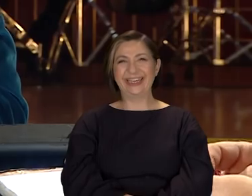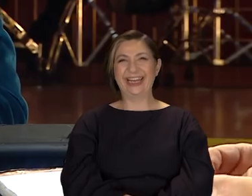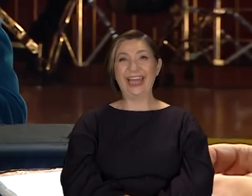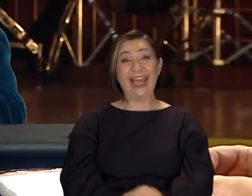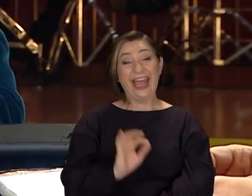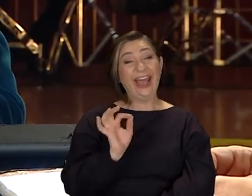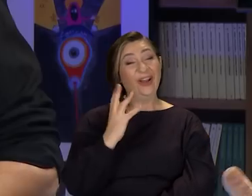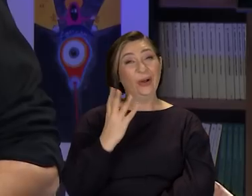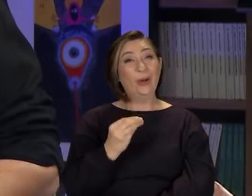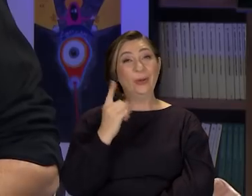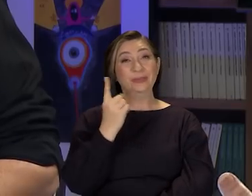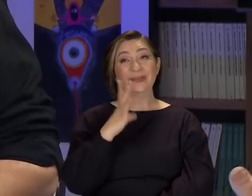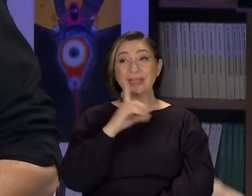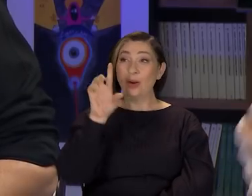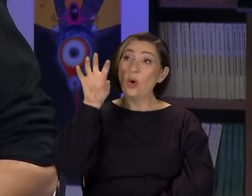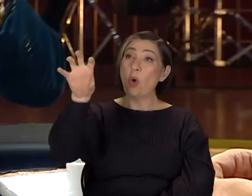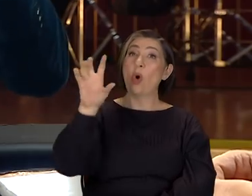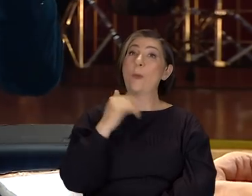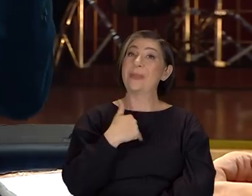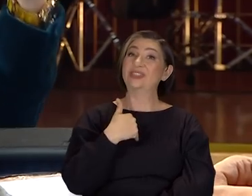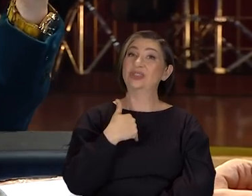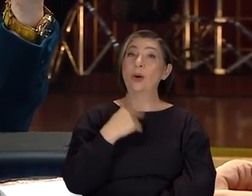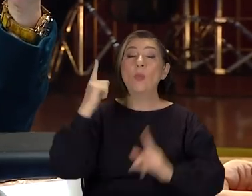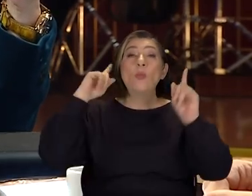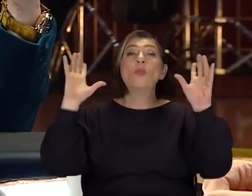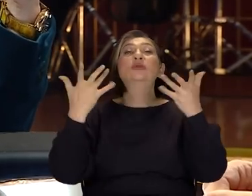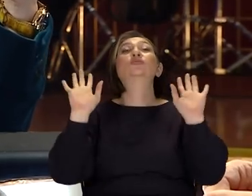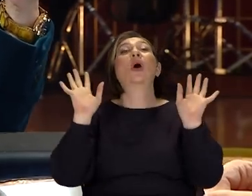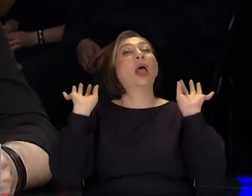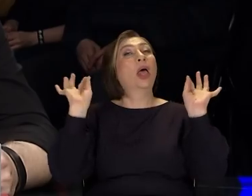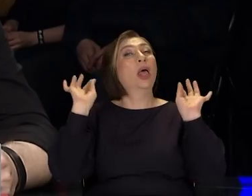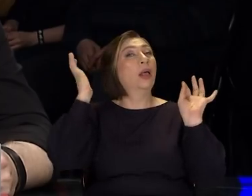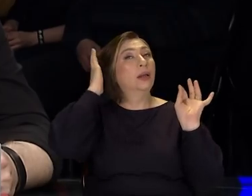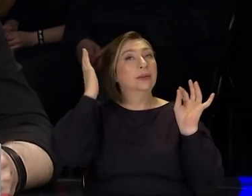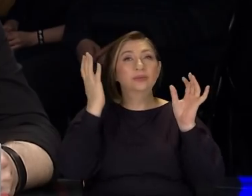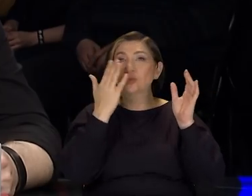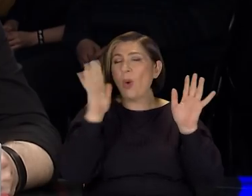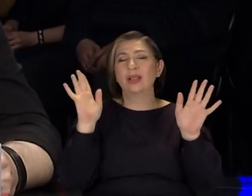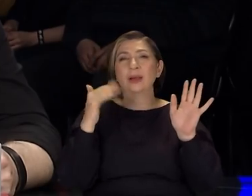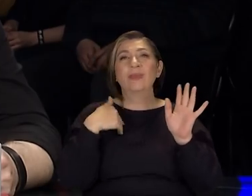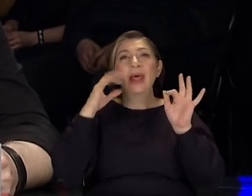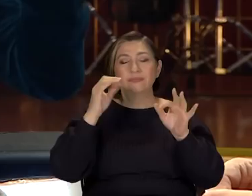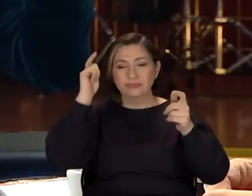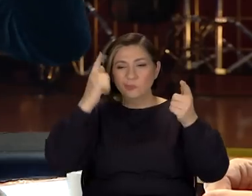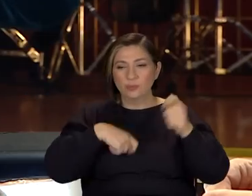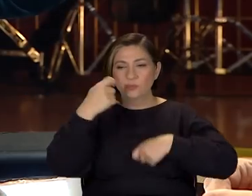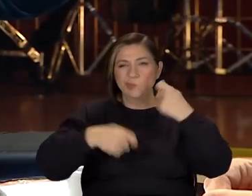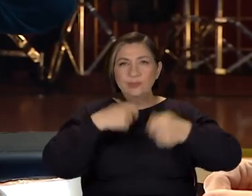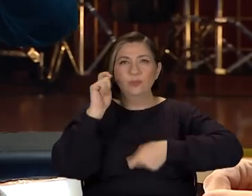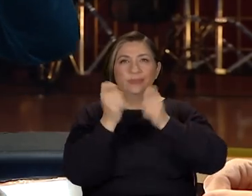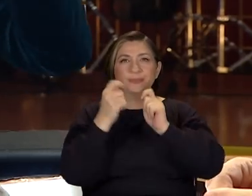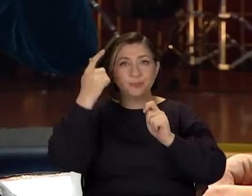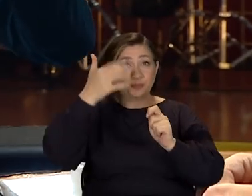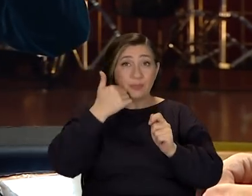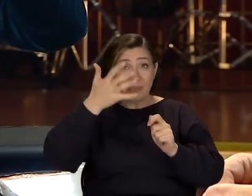Evet öyle bir ya, sen durum bir var. Sen bir logosun yani. Ben çünkü bir de bozmuyorsun da kendini değil mi? Hiç. Mesela ben sürekli bozuyorum. Şimdi